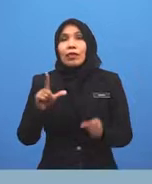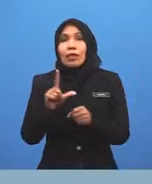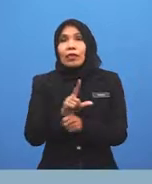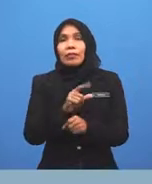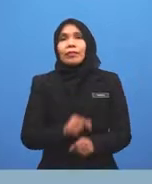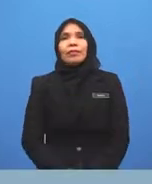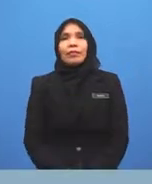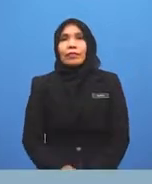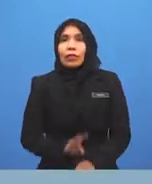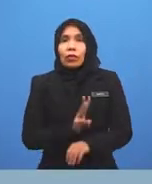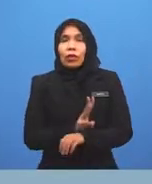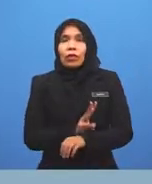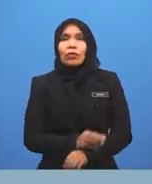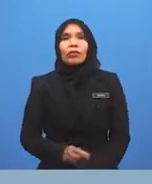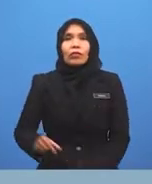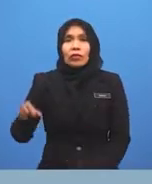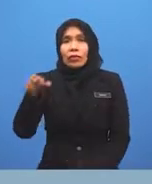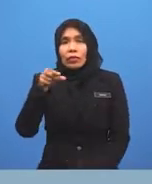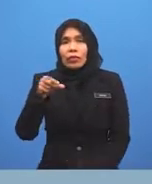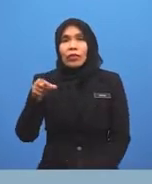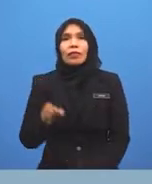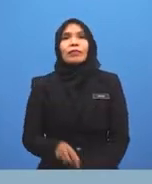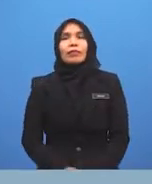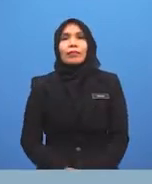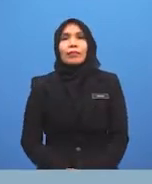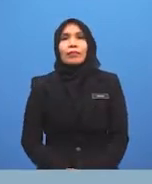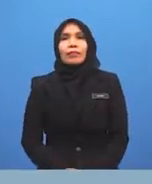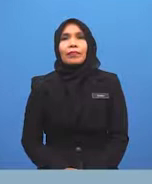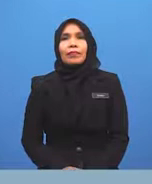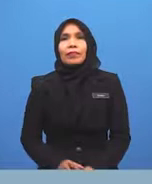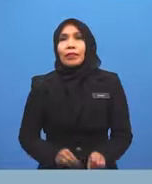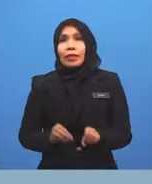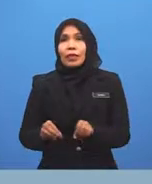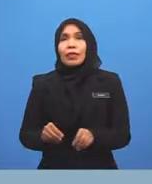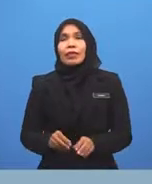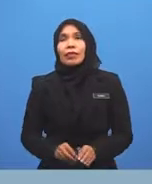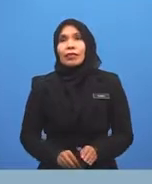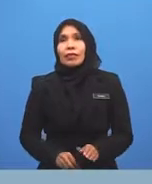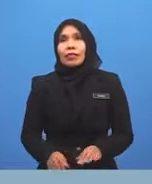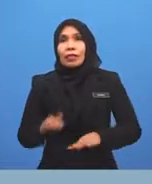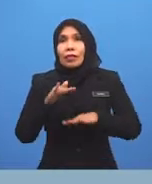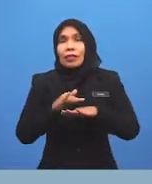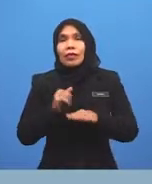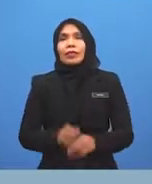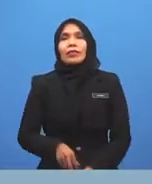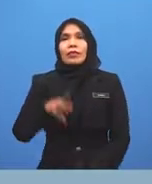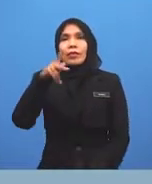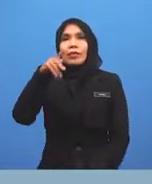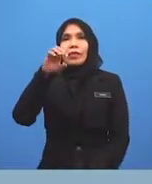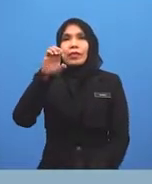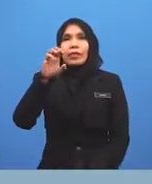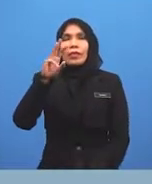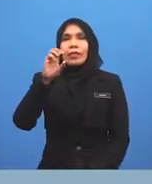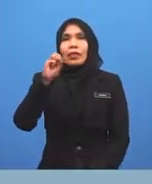Sewaktu gegelung berputar, apabila bahagian AB bergerak ke atas, pesongan jarum